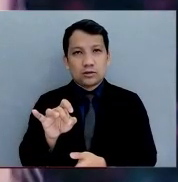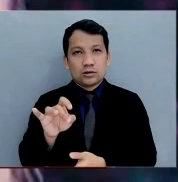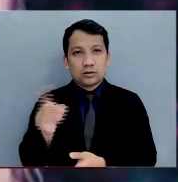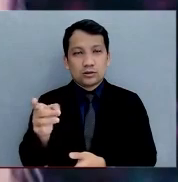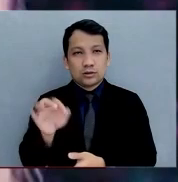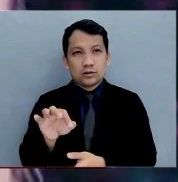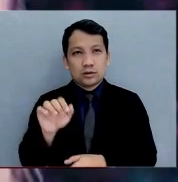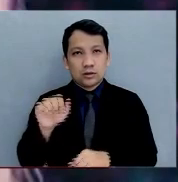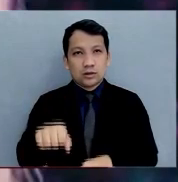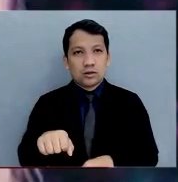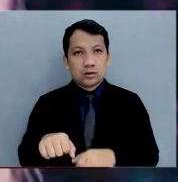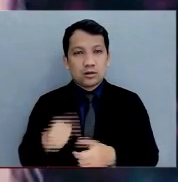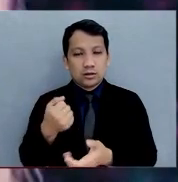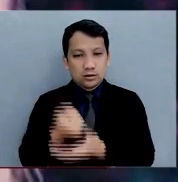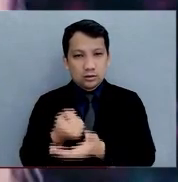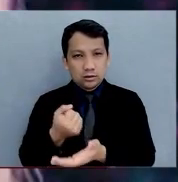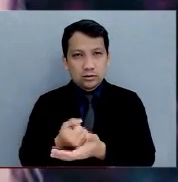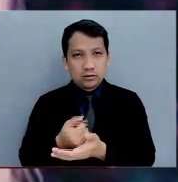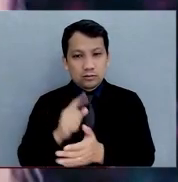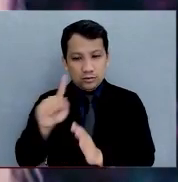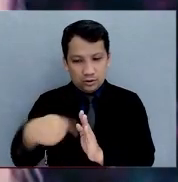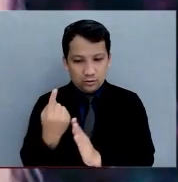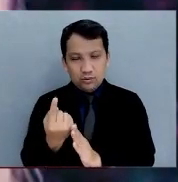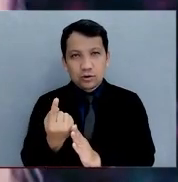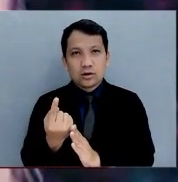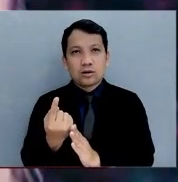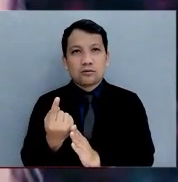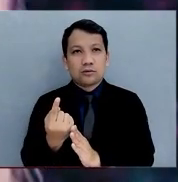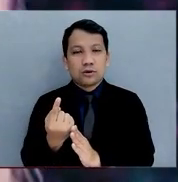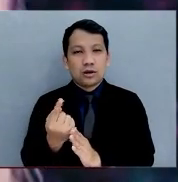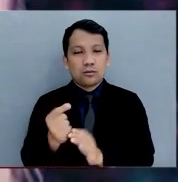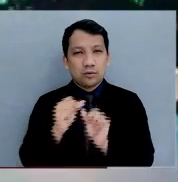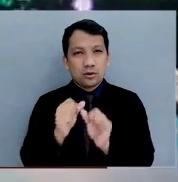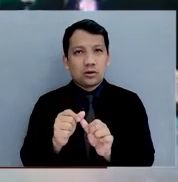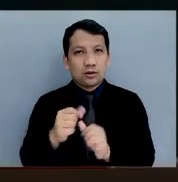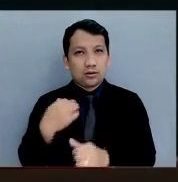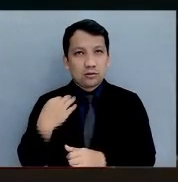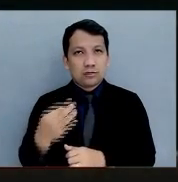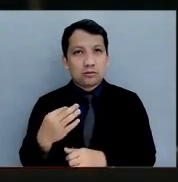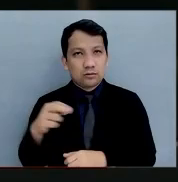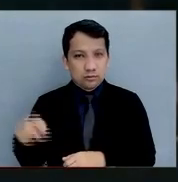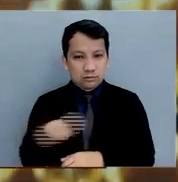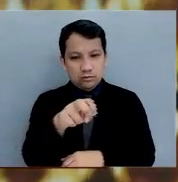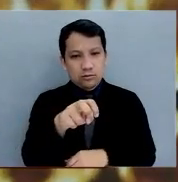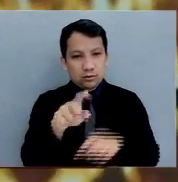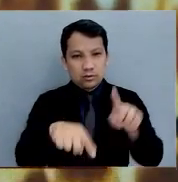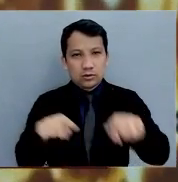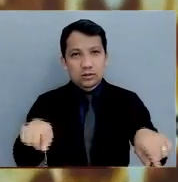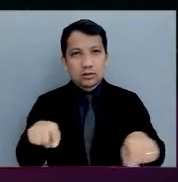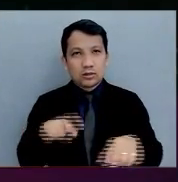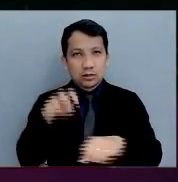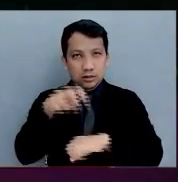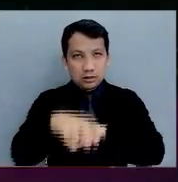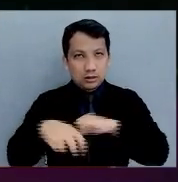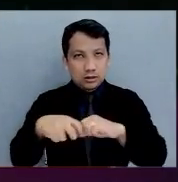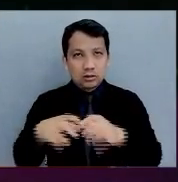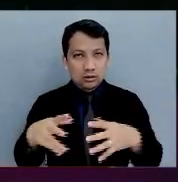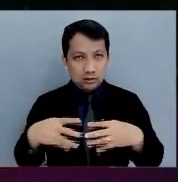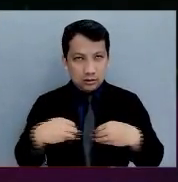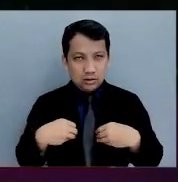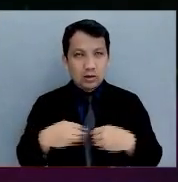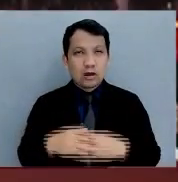₱2,892 naman ang salary per hour. Dapat din daw ay willing mag-travel sa iba't ibang bansa ang mga